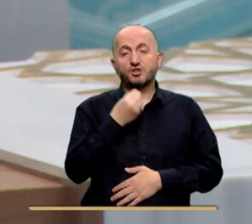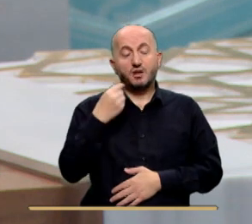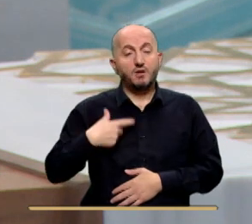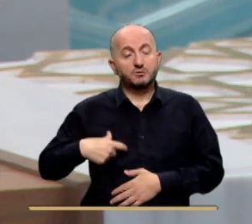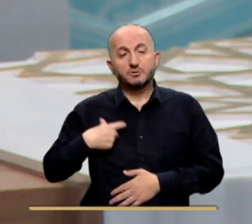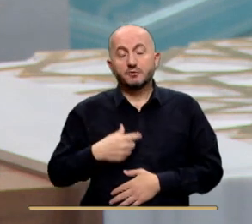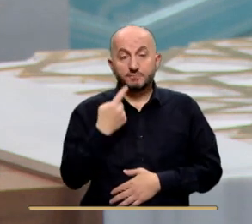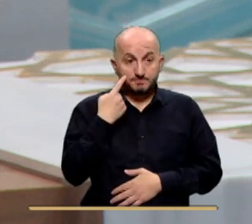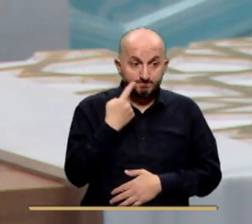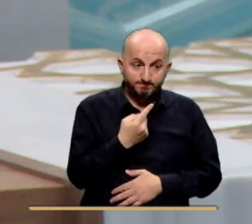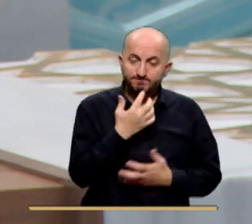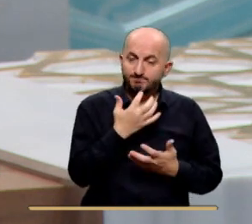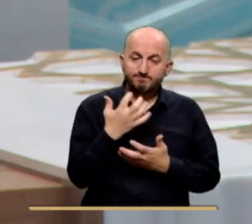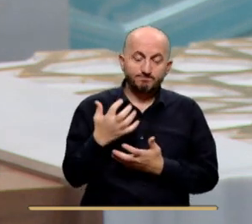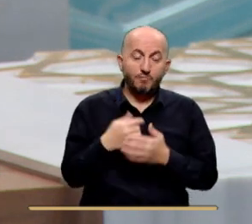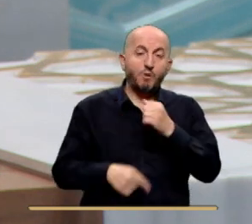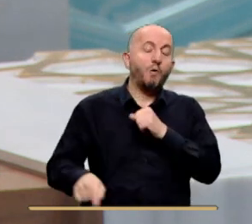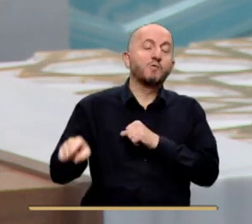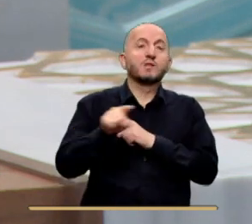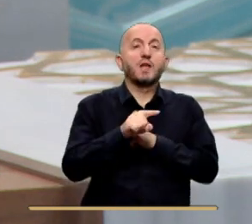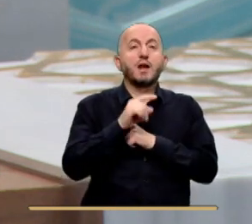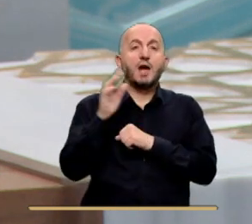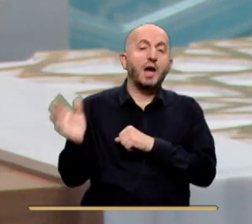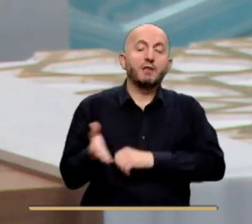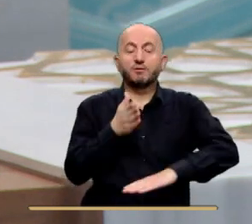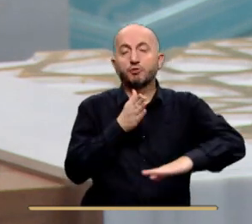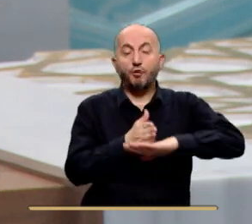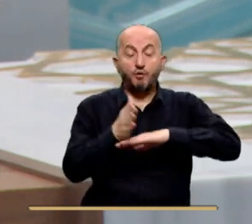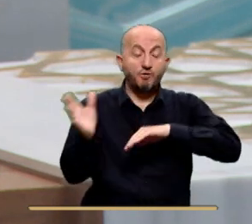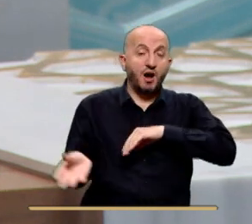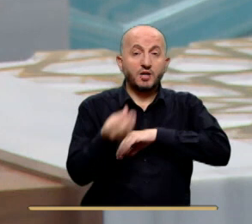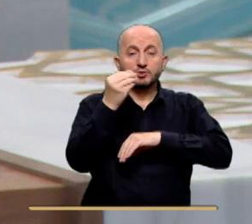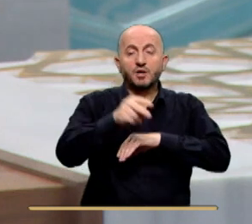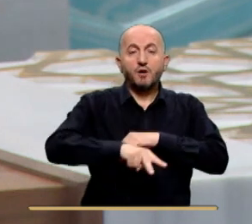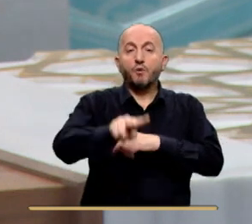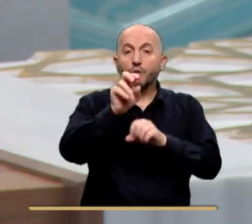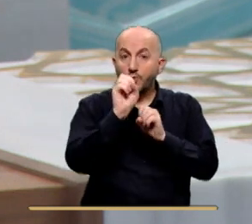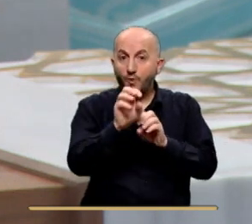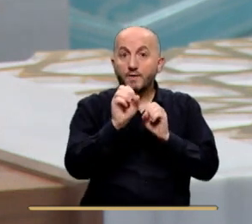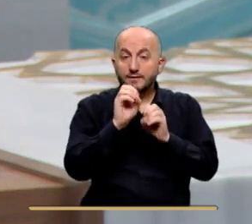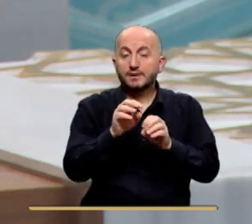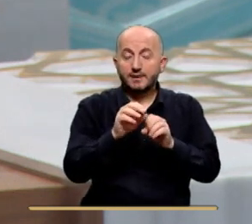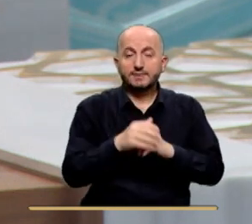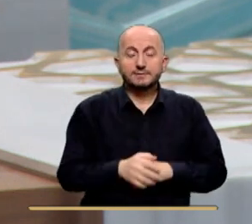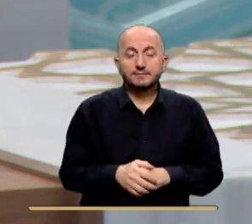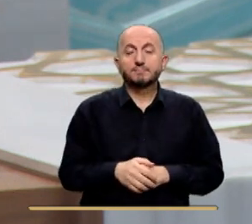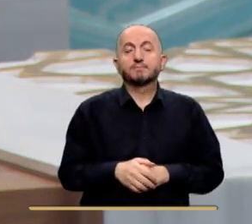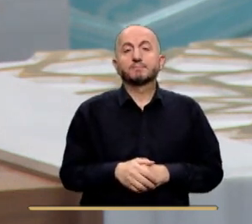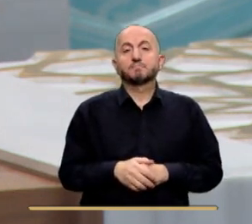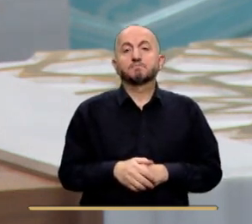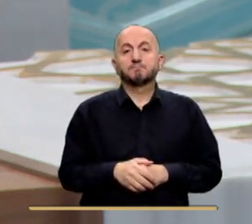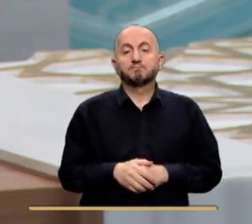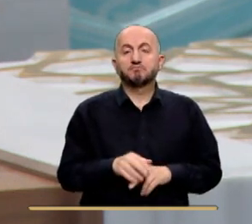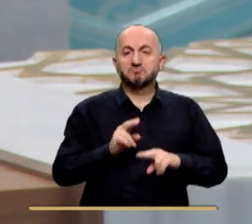özel ilgilenmiş, onlara en doğru ve en güzel yolu öğreterek muallimliğini,